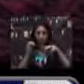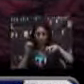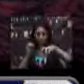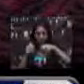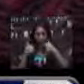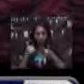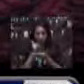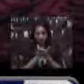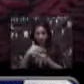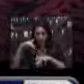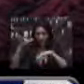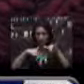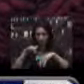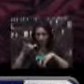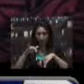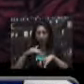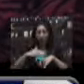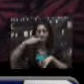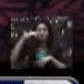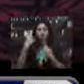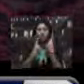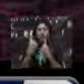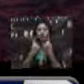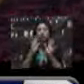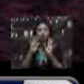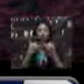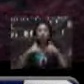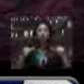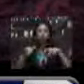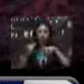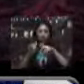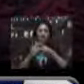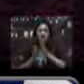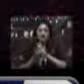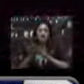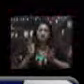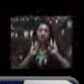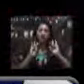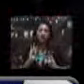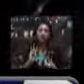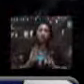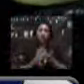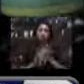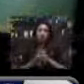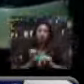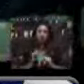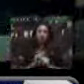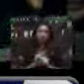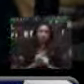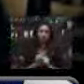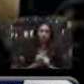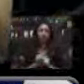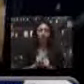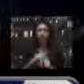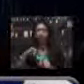بيروح المدرسة ما فيش أي حاجة، جاله على كبر كده بس أنا قاعد مرة واحدة ما بقاش يمشي، بشيله أدخله